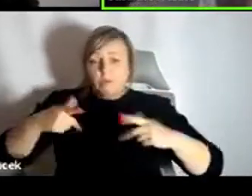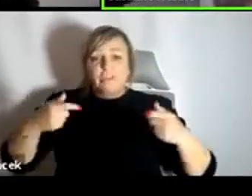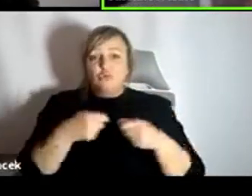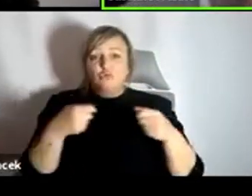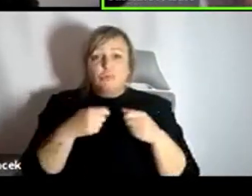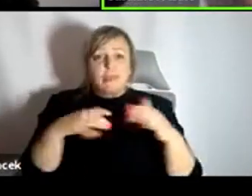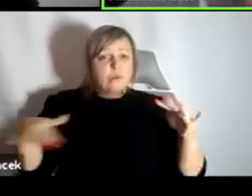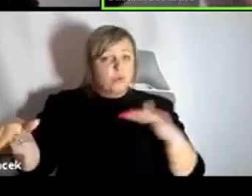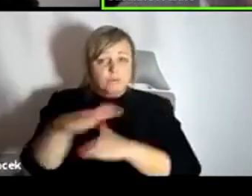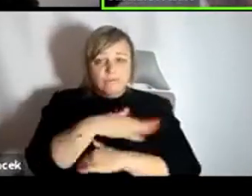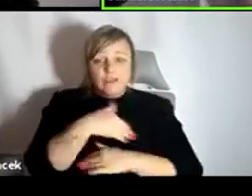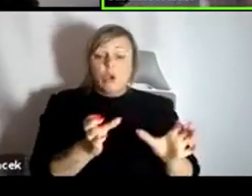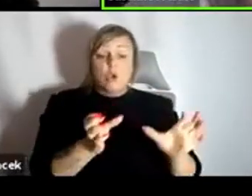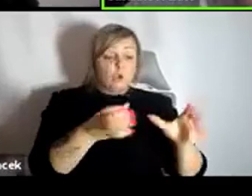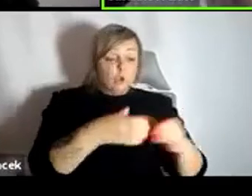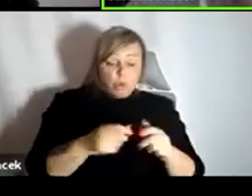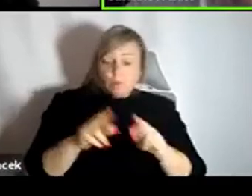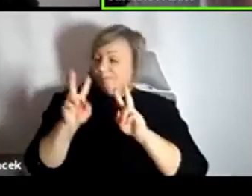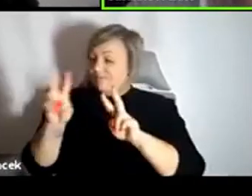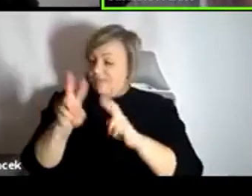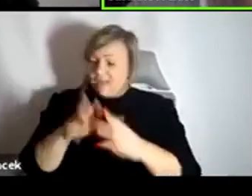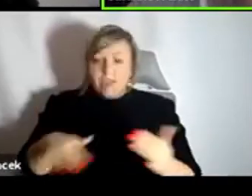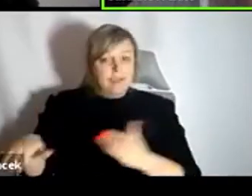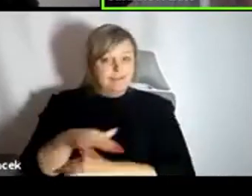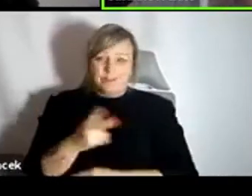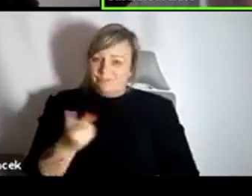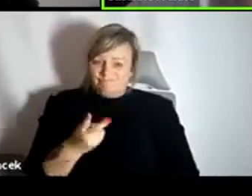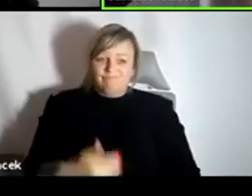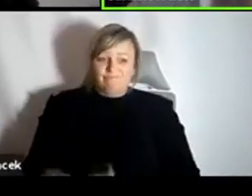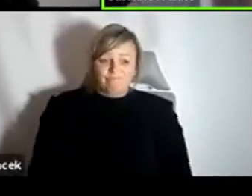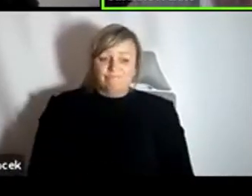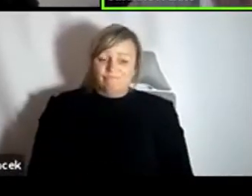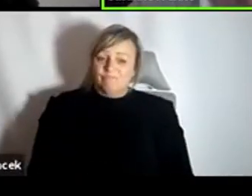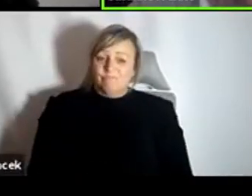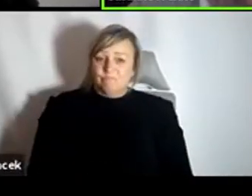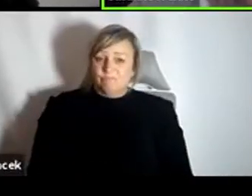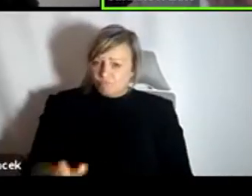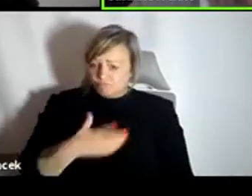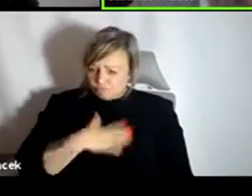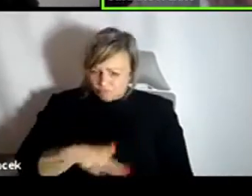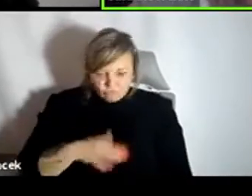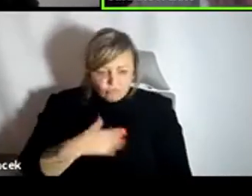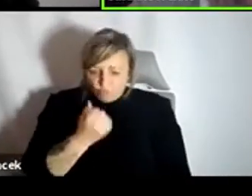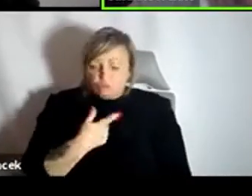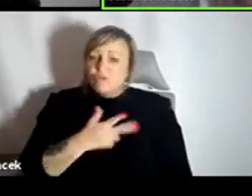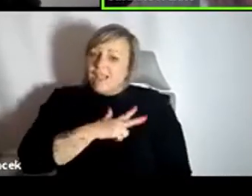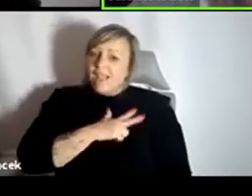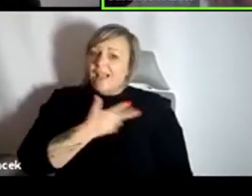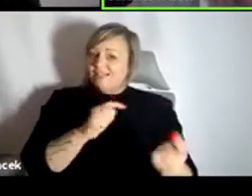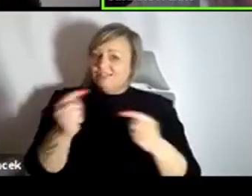Fanszene. Und ich finde, das könnte man mal schön ehrlich diskutieren.